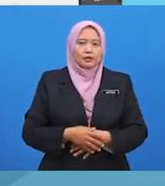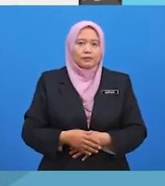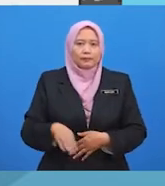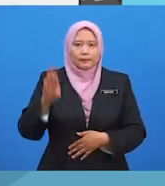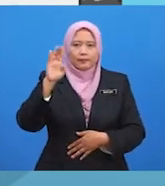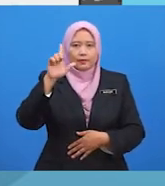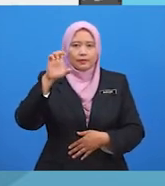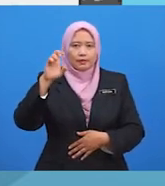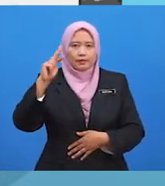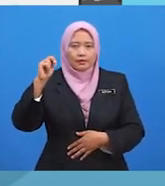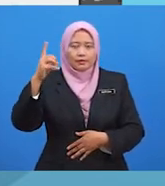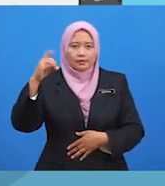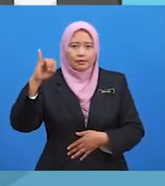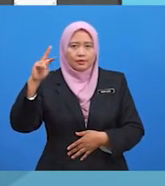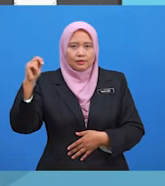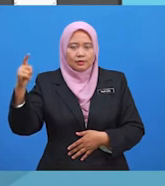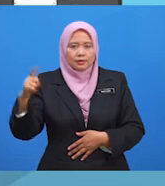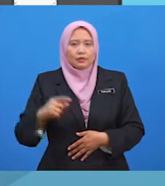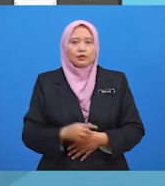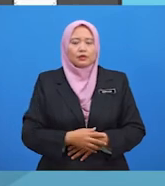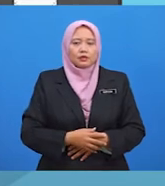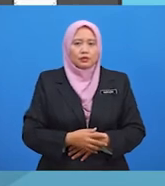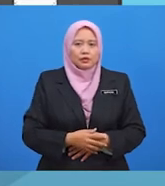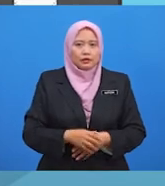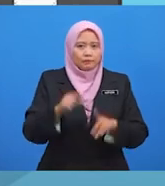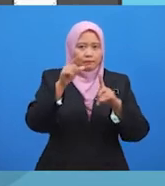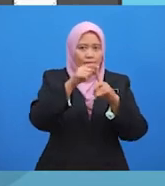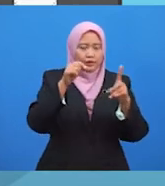dan pilih stroke.